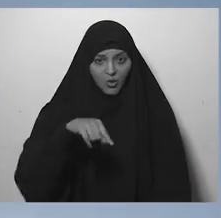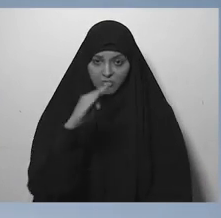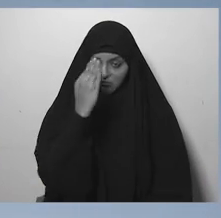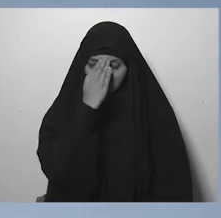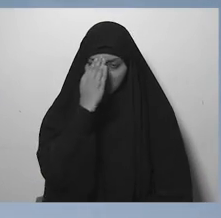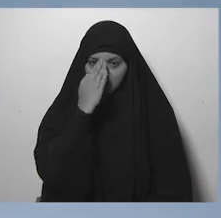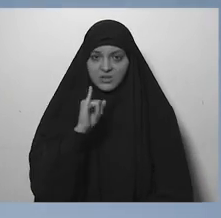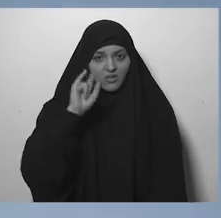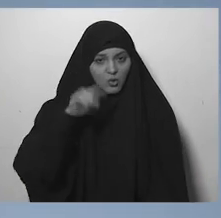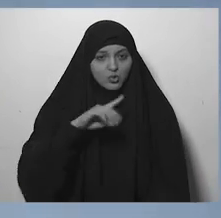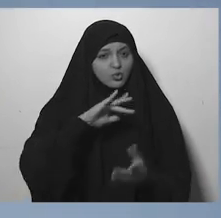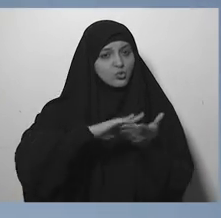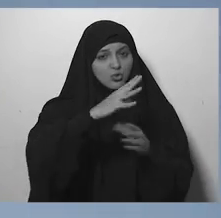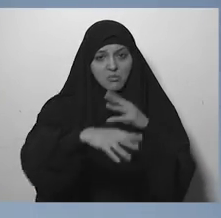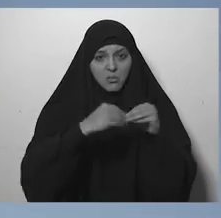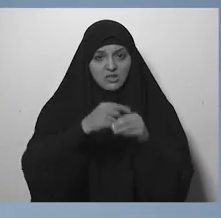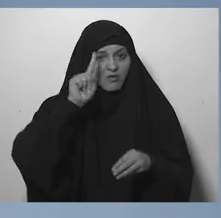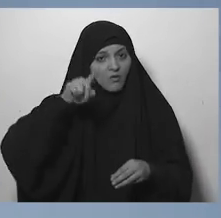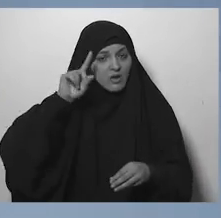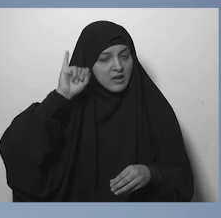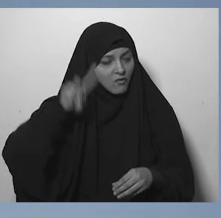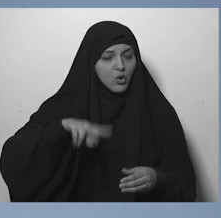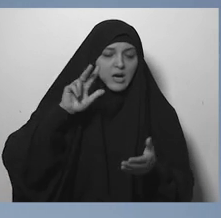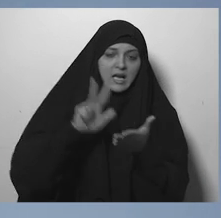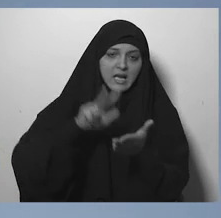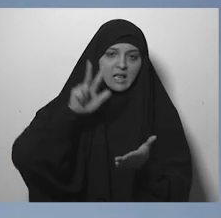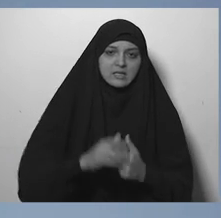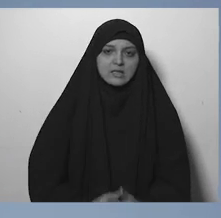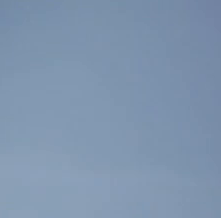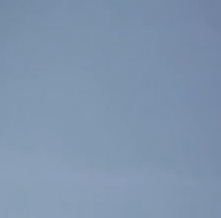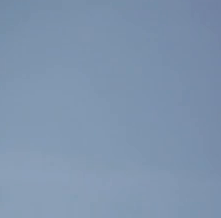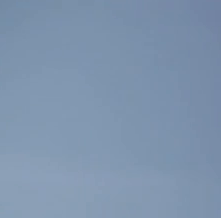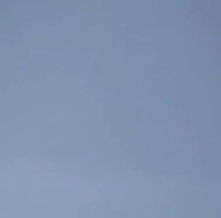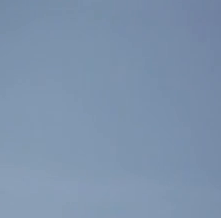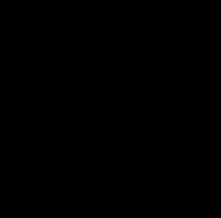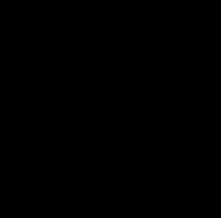monde devrait connaître, que tout le monde devrait réaliser.